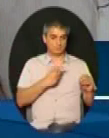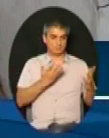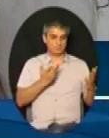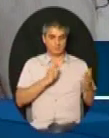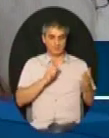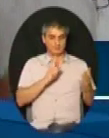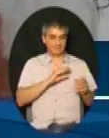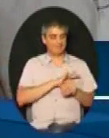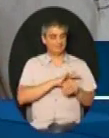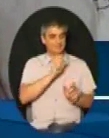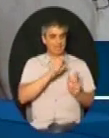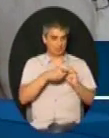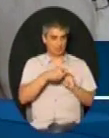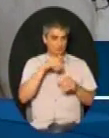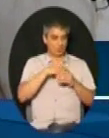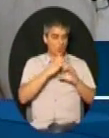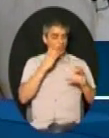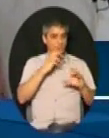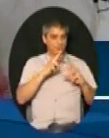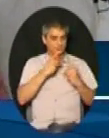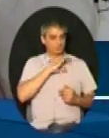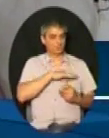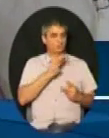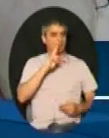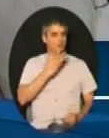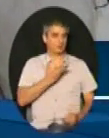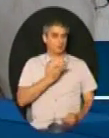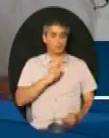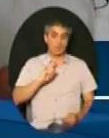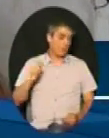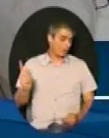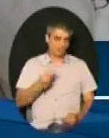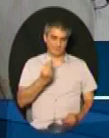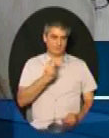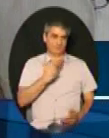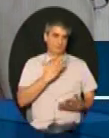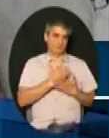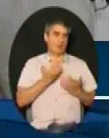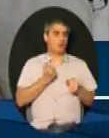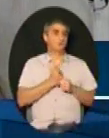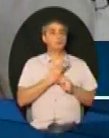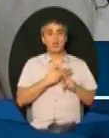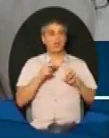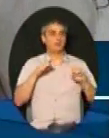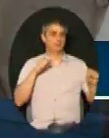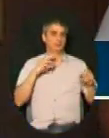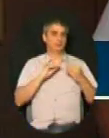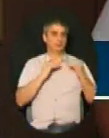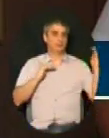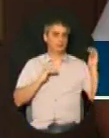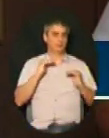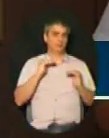שמי שמסיע אנשים באוטובוס הציבורי ירוויח יותר, כל אלה דברים שההסתדרות עושה היום ורק ההסתדרות לצמצום